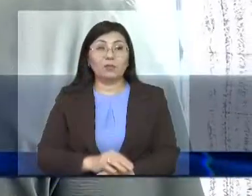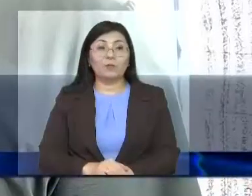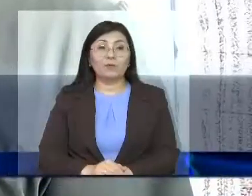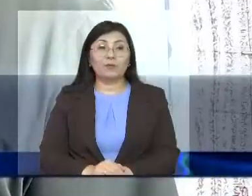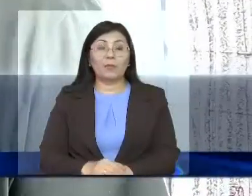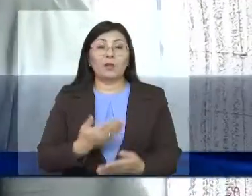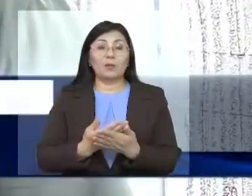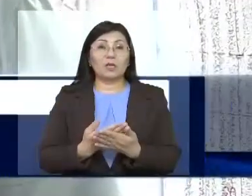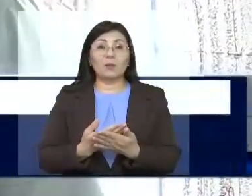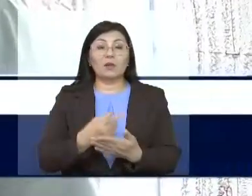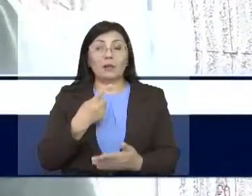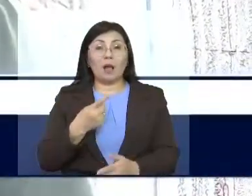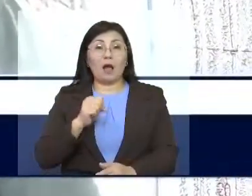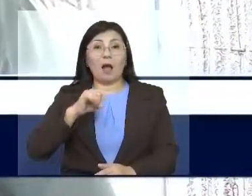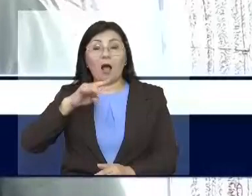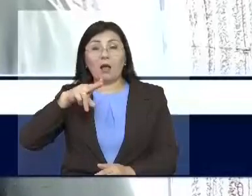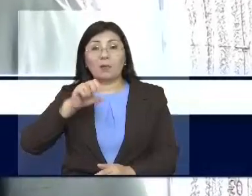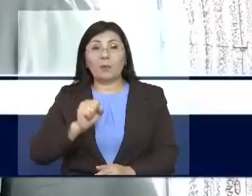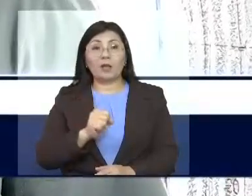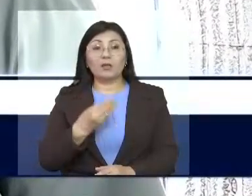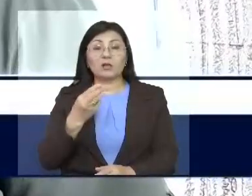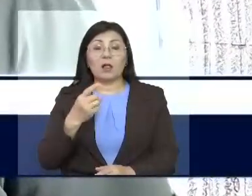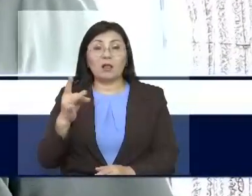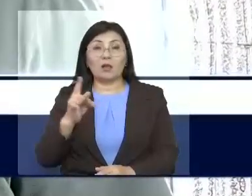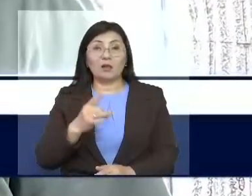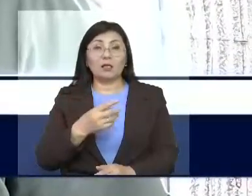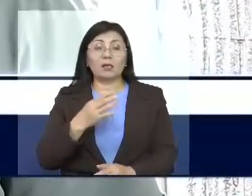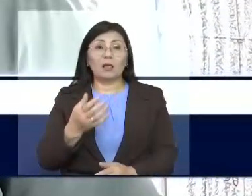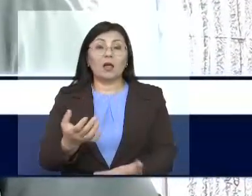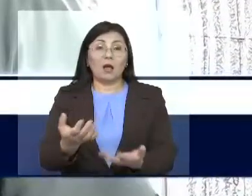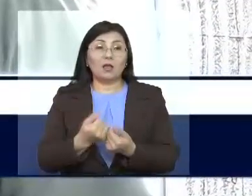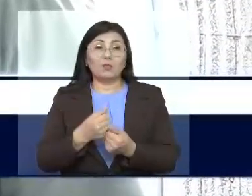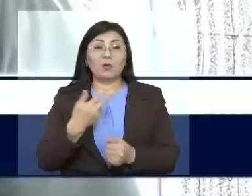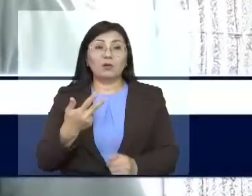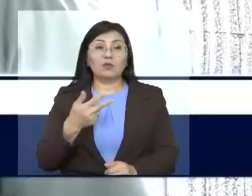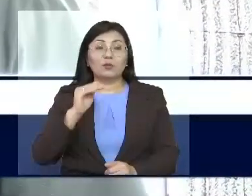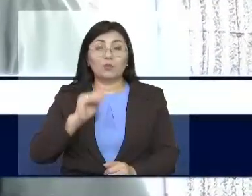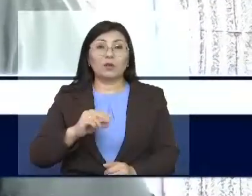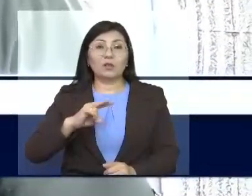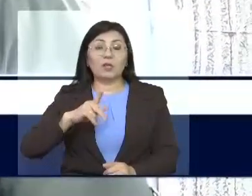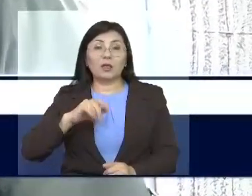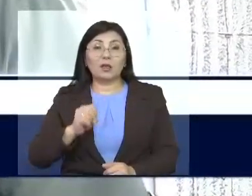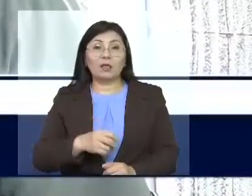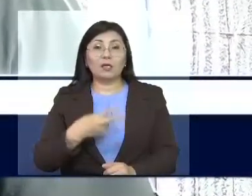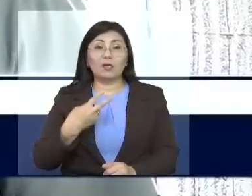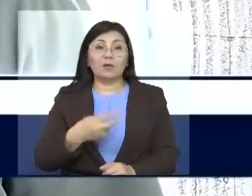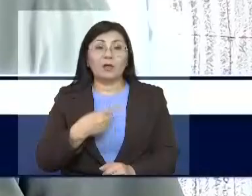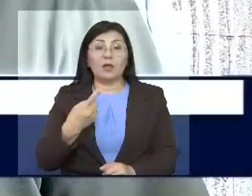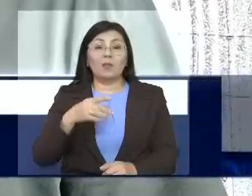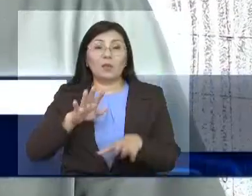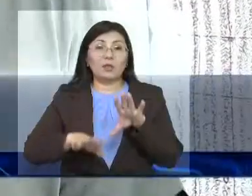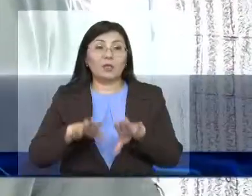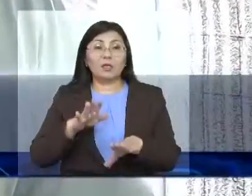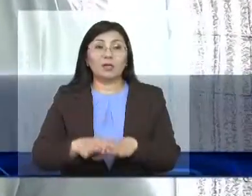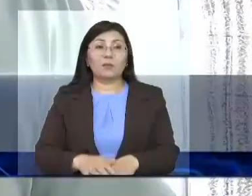қапшық арпаны осы Шалқар ауданынан алатын болсам, 3000 теңгеге бір қапшық 25 килограмм арпа алсам, мен 1 килограммын